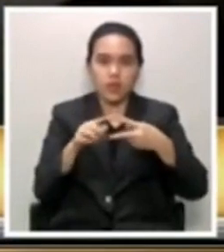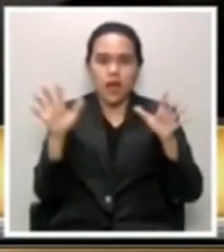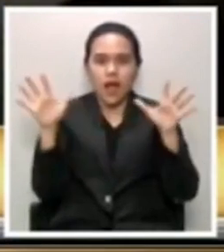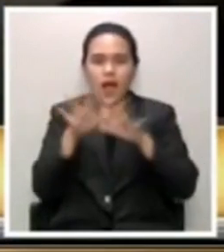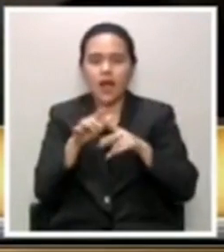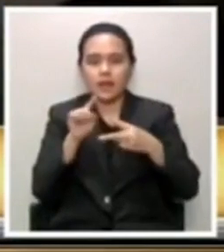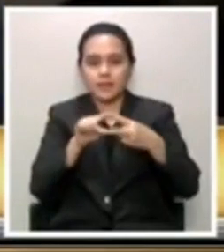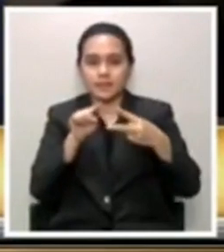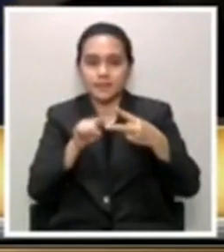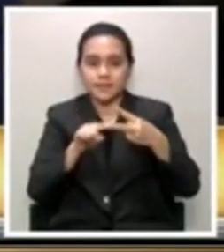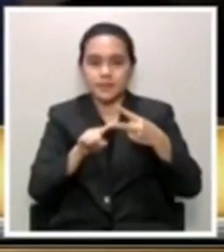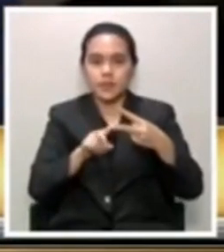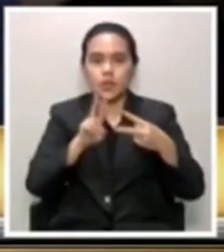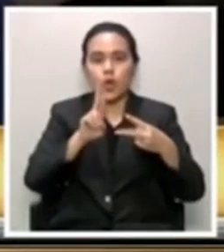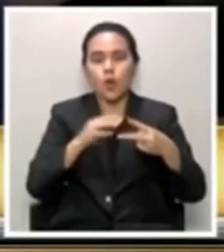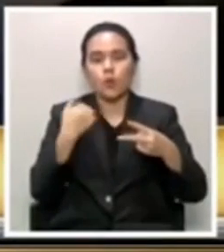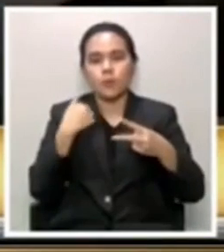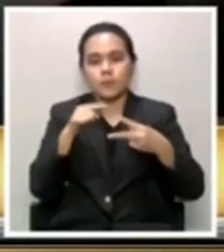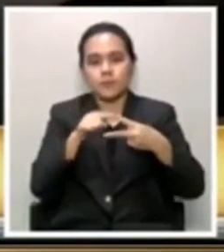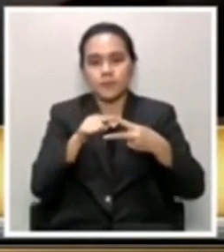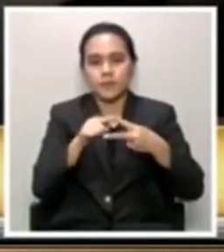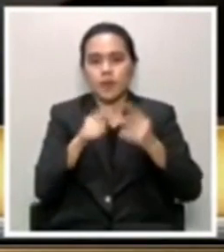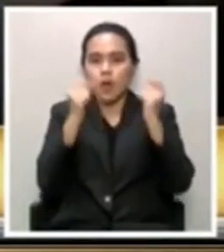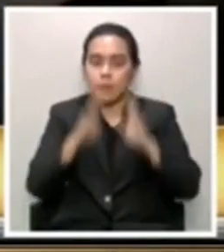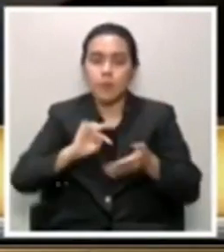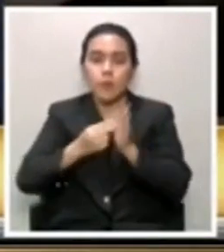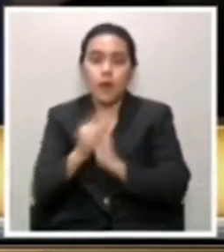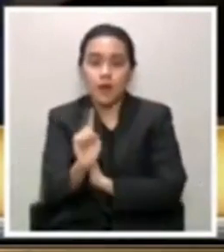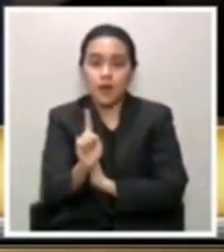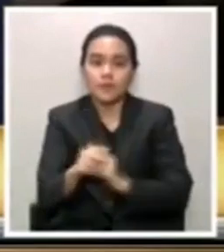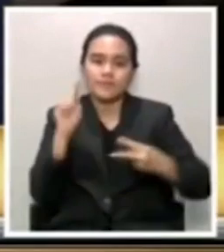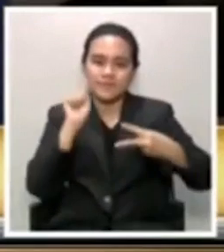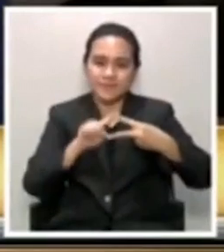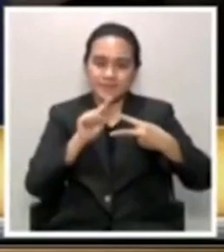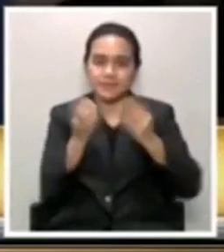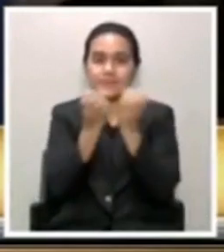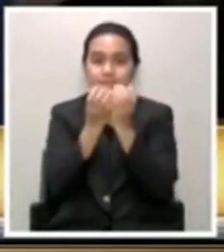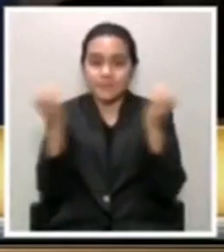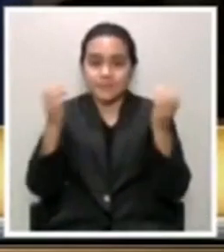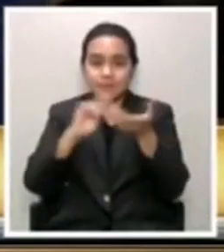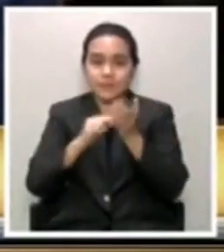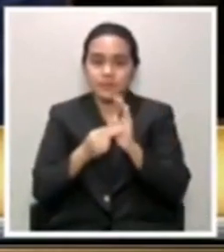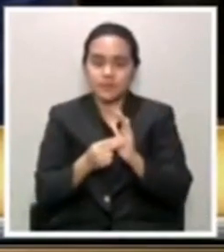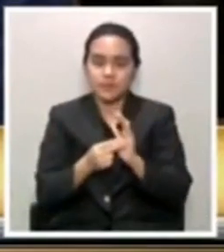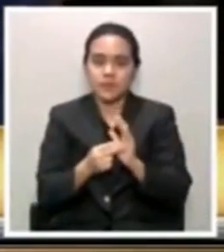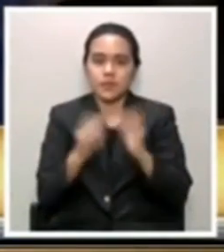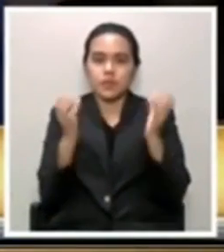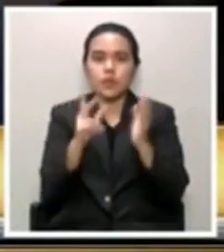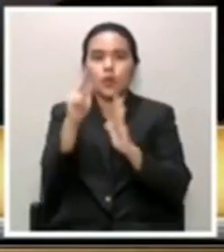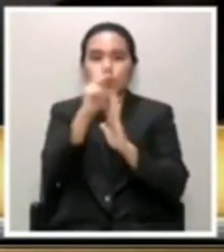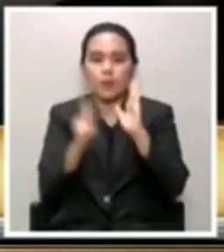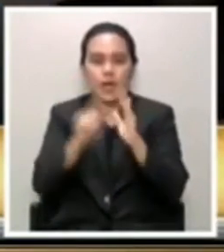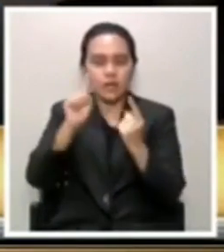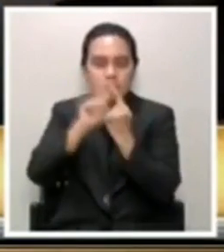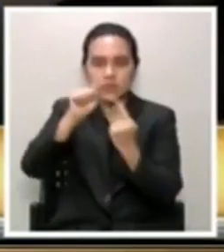ความหมายทางเนื้อหาครับความหมายทางรูปแบบหมายถึงอะไรหมายความว่ารัฐธรรมนูญนั้นเนี่ยเป็นสุพรีมลอหรือกฎหมายสูงสุดของประเ